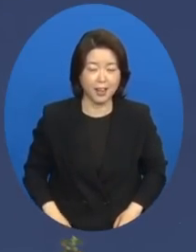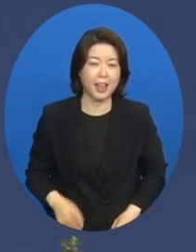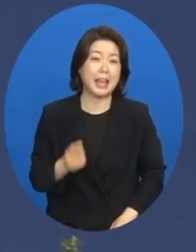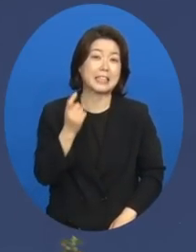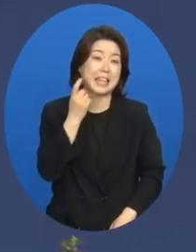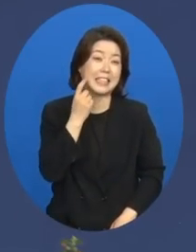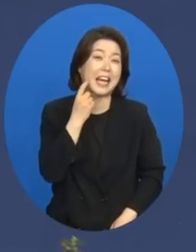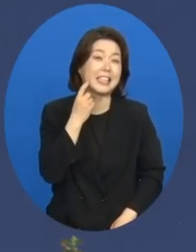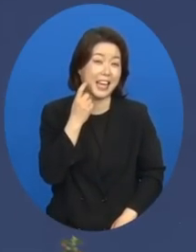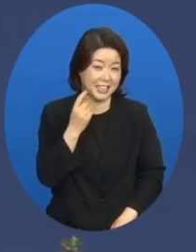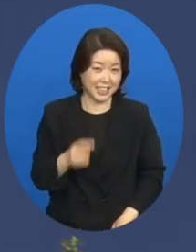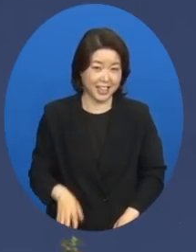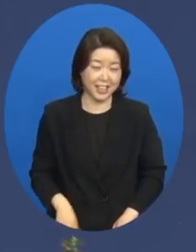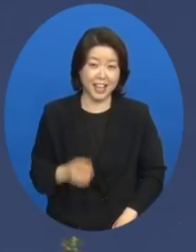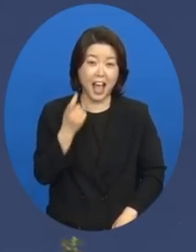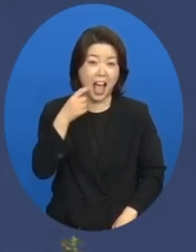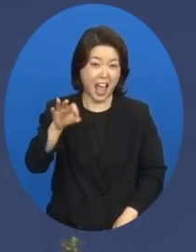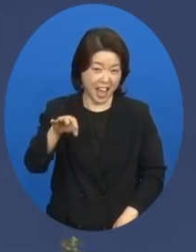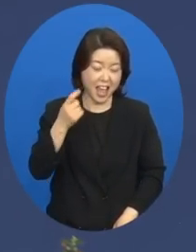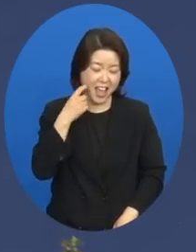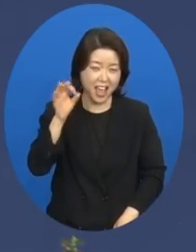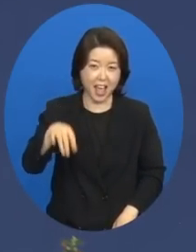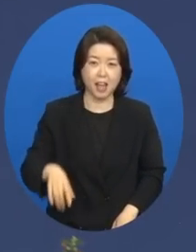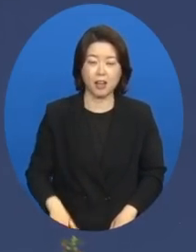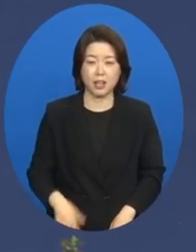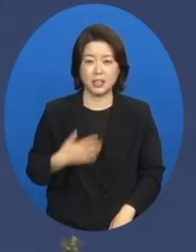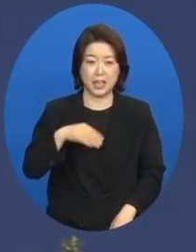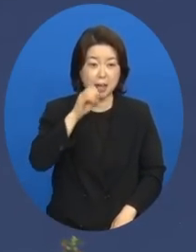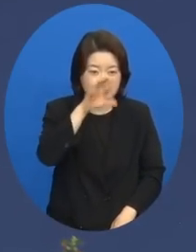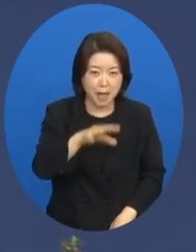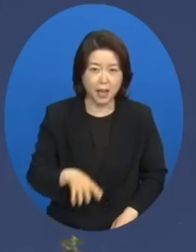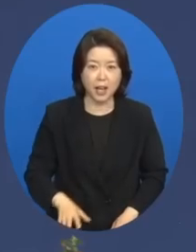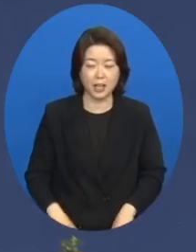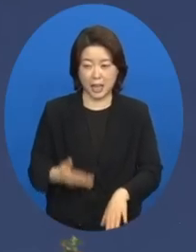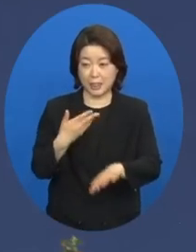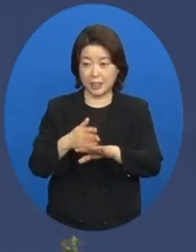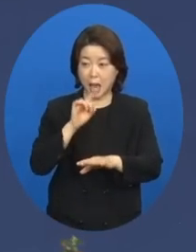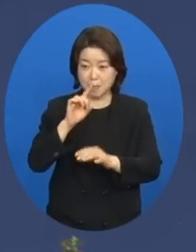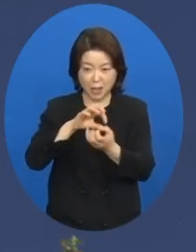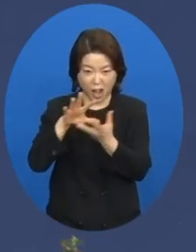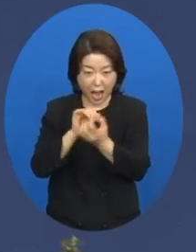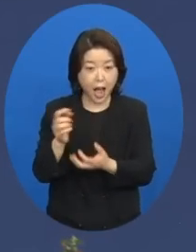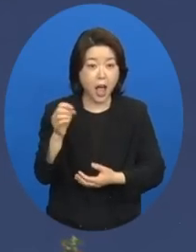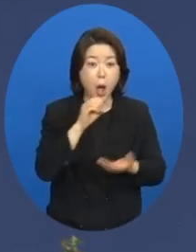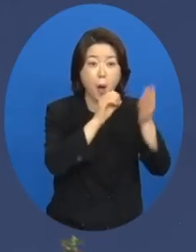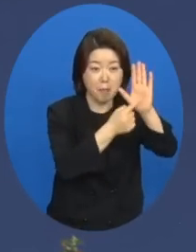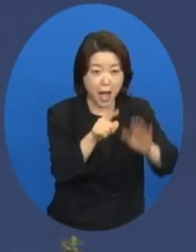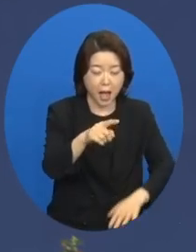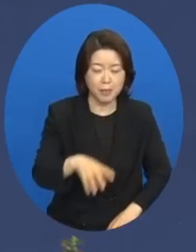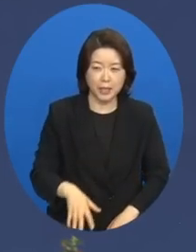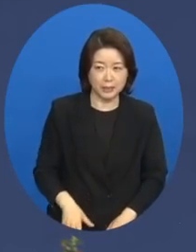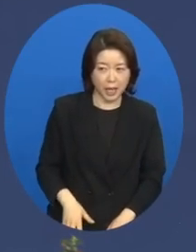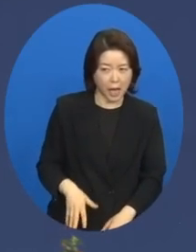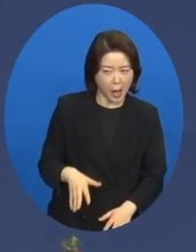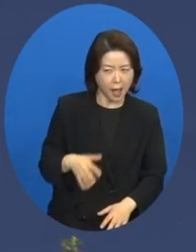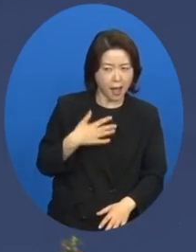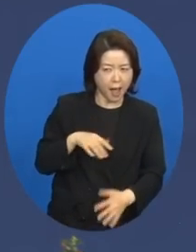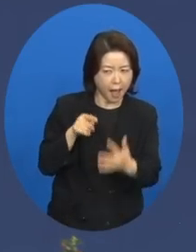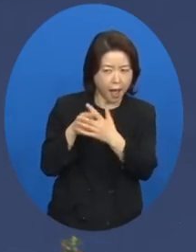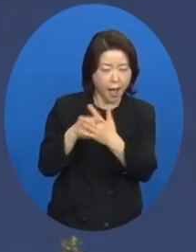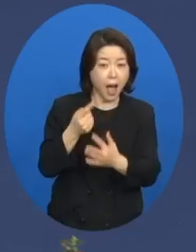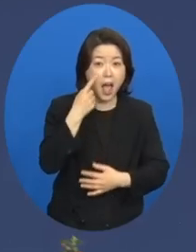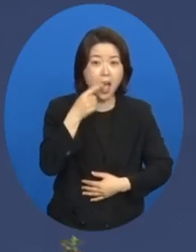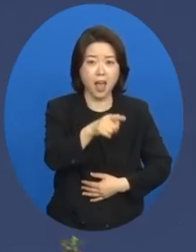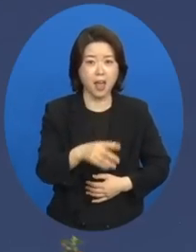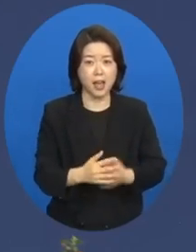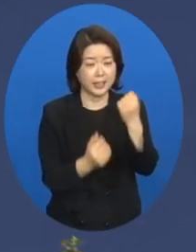가짜라는 말이야. 가짜라는 말. 어? 그냥 제가 얘기를 해도 제가 막 외국어가 섞여 나오거들랑 대강 짐작으로 알아들으시라고 이